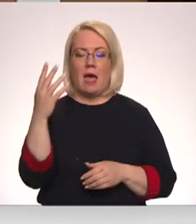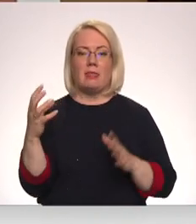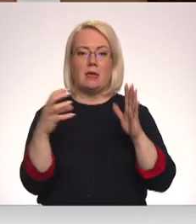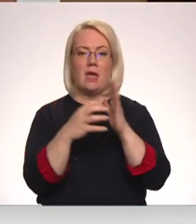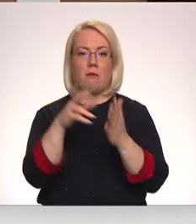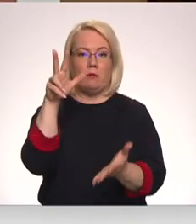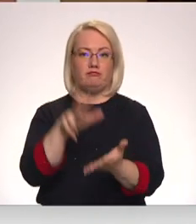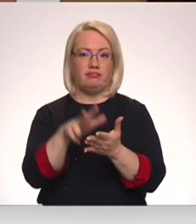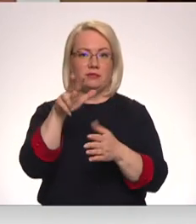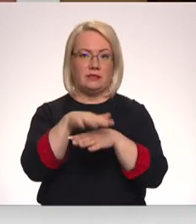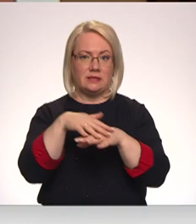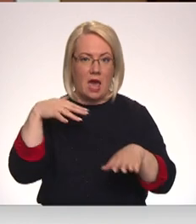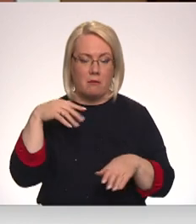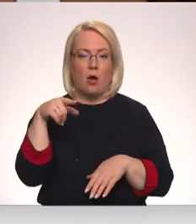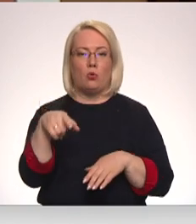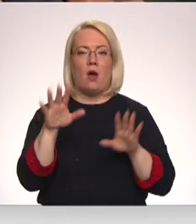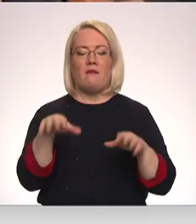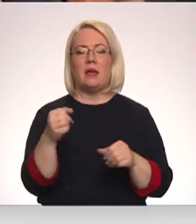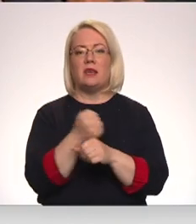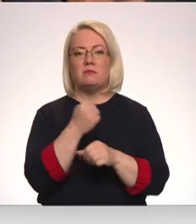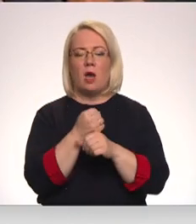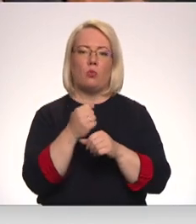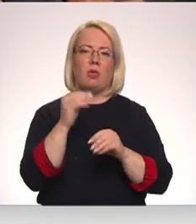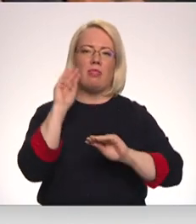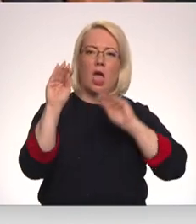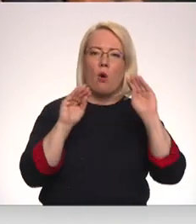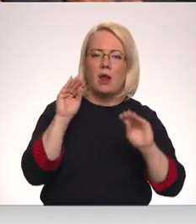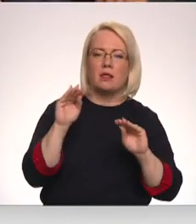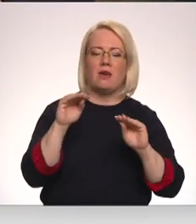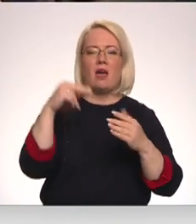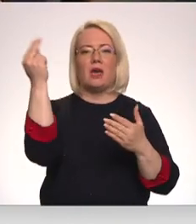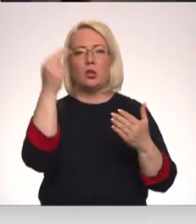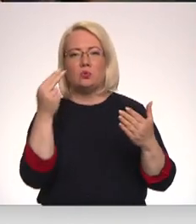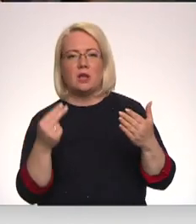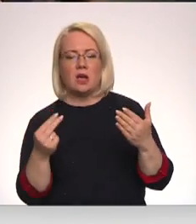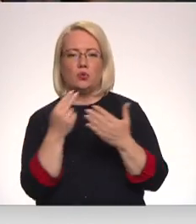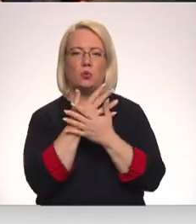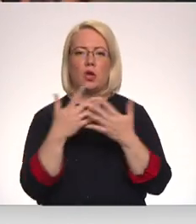apstiprināts Saeimā, to droši var izmantot dekoratīvos nolūkos, kā ilustrāciju un